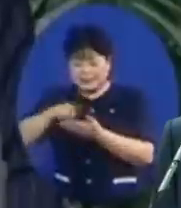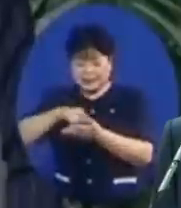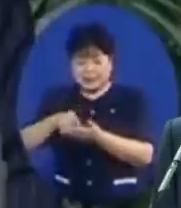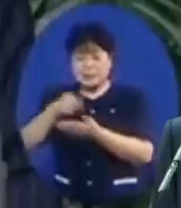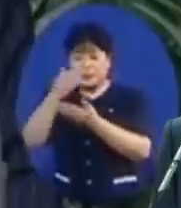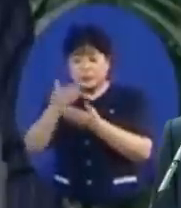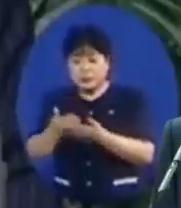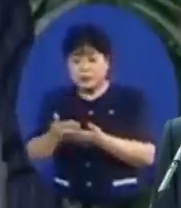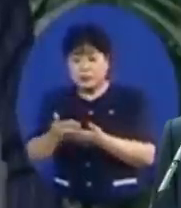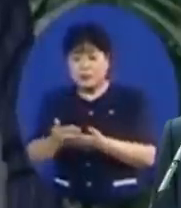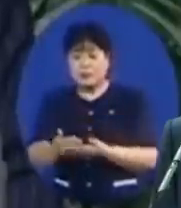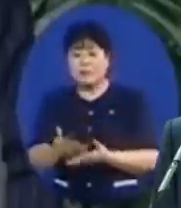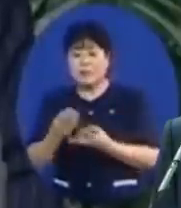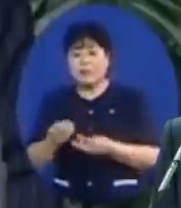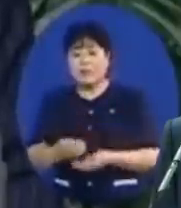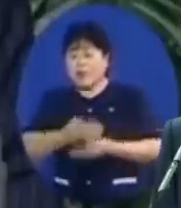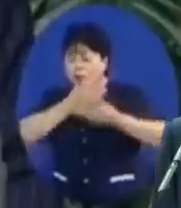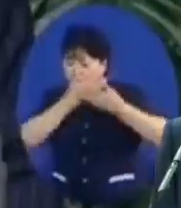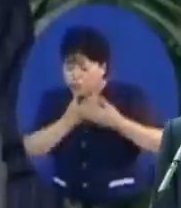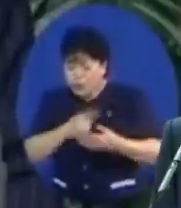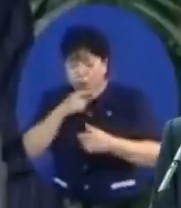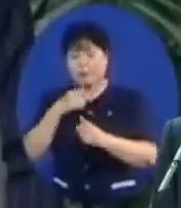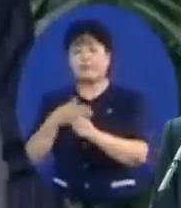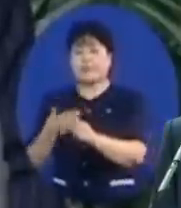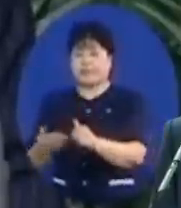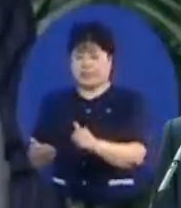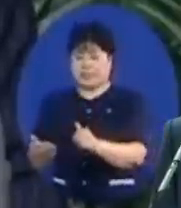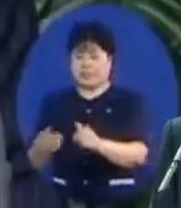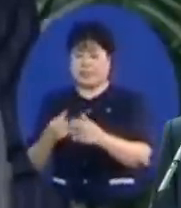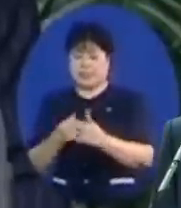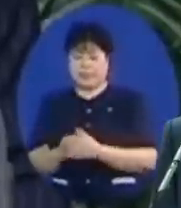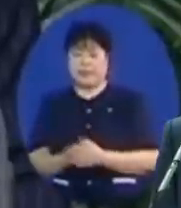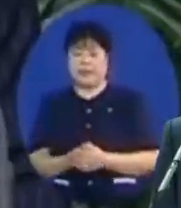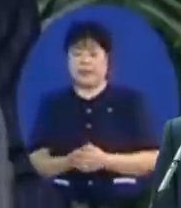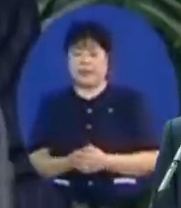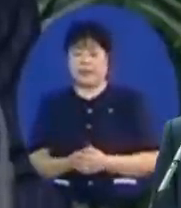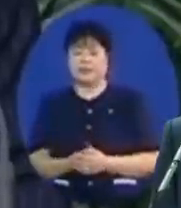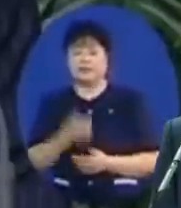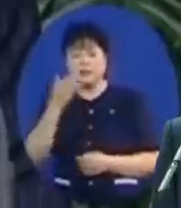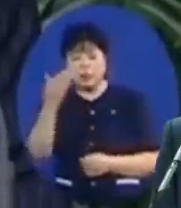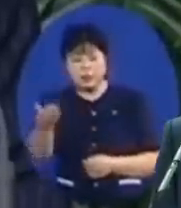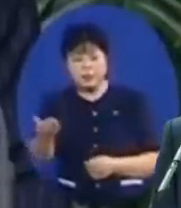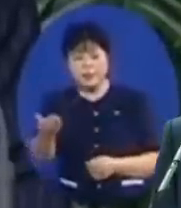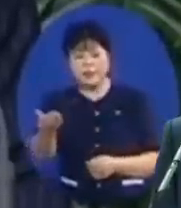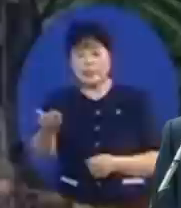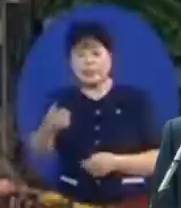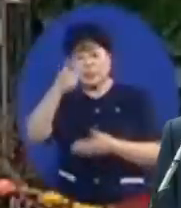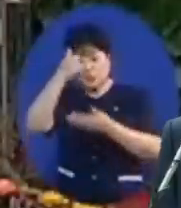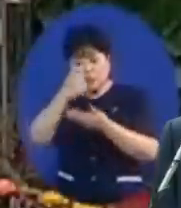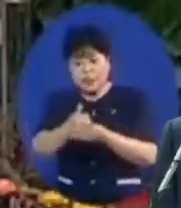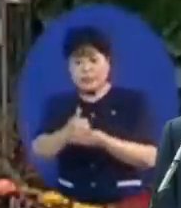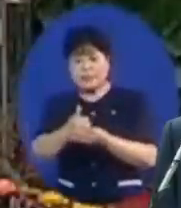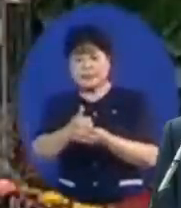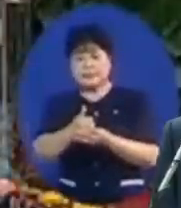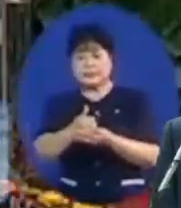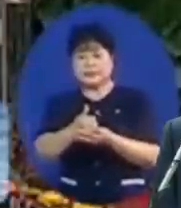얼마나 고귀한 보혈이기 때문에 그 피가 여러분의 죄를